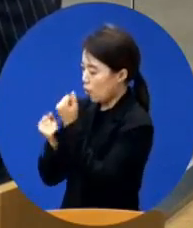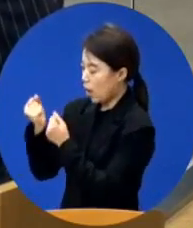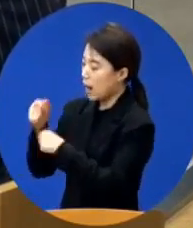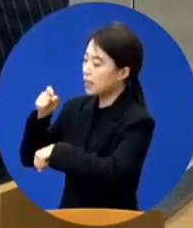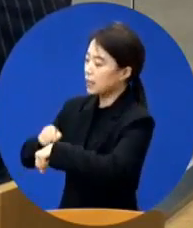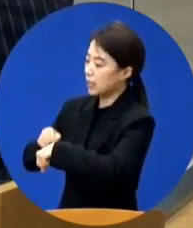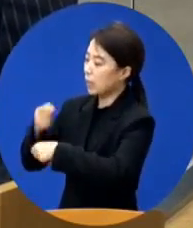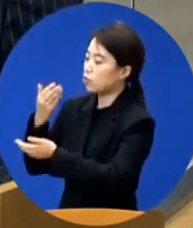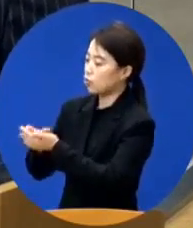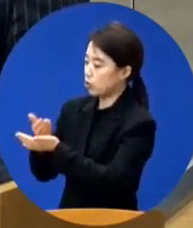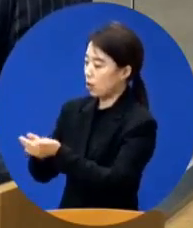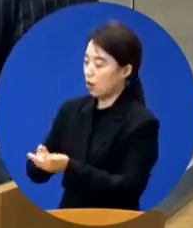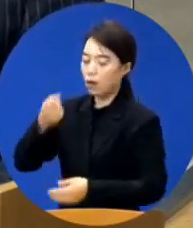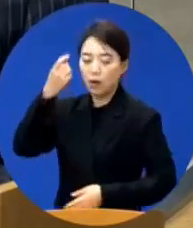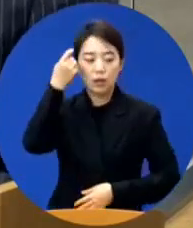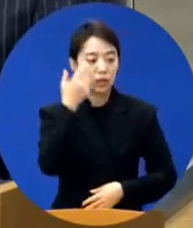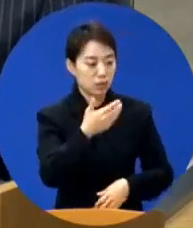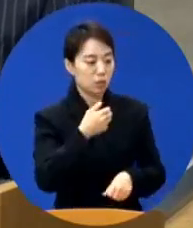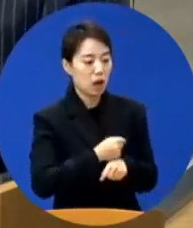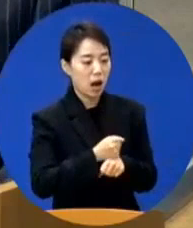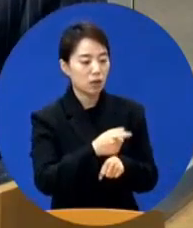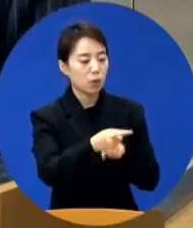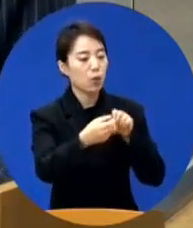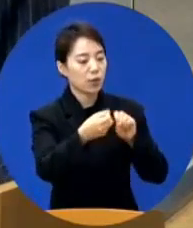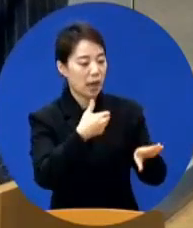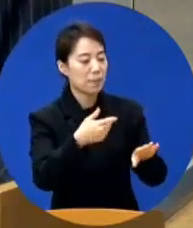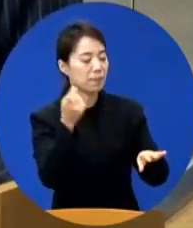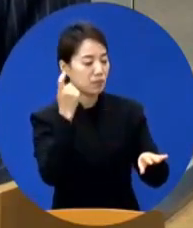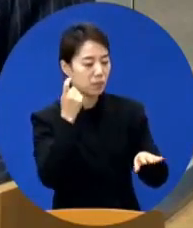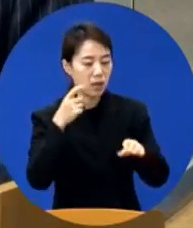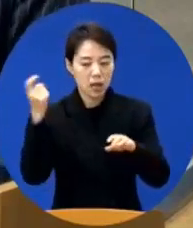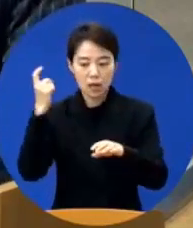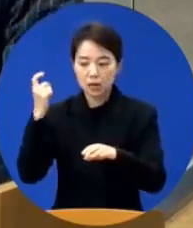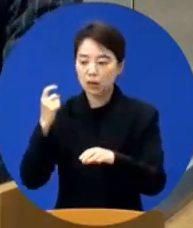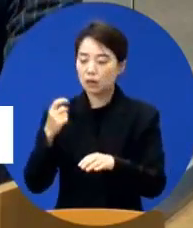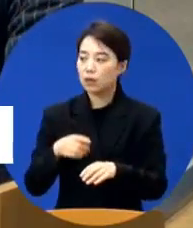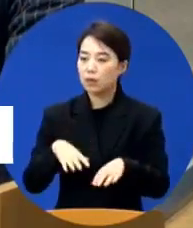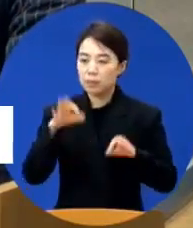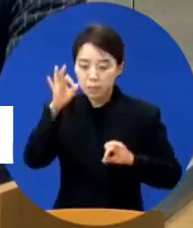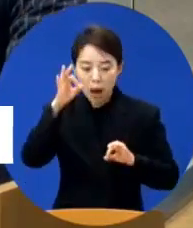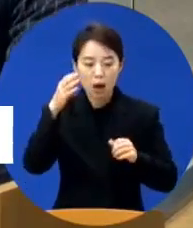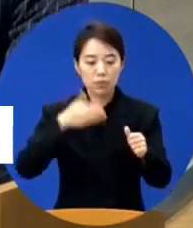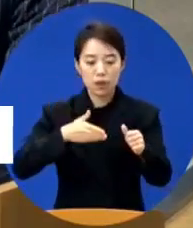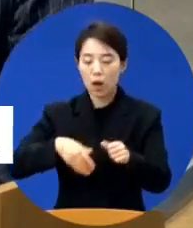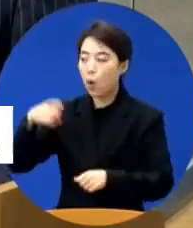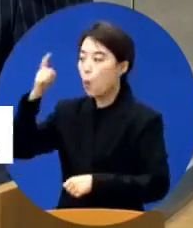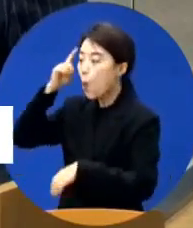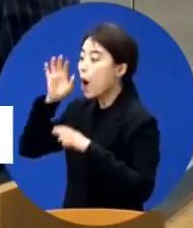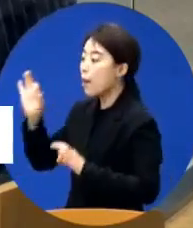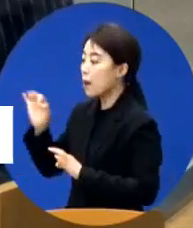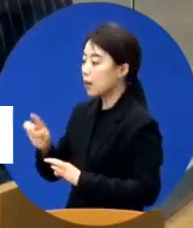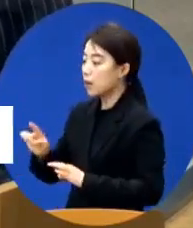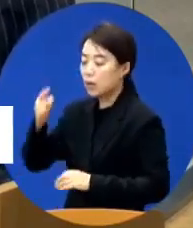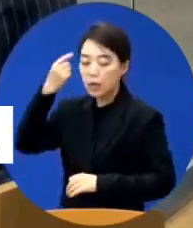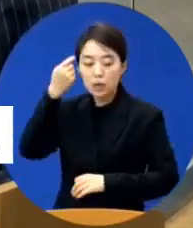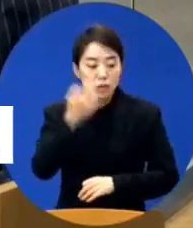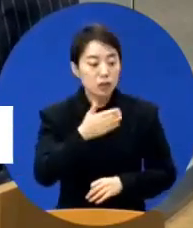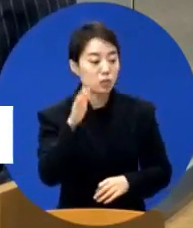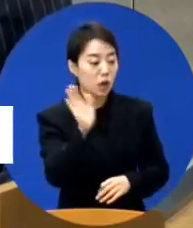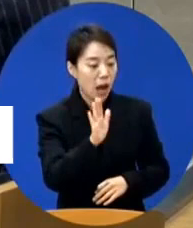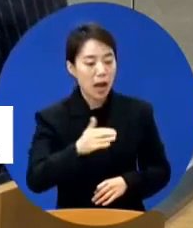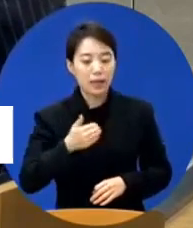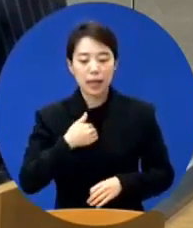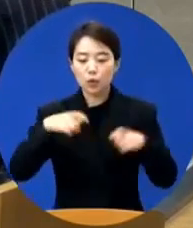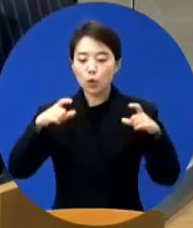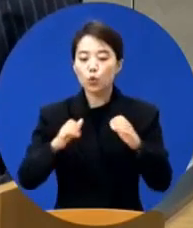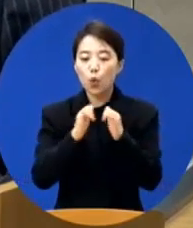못 하잖아요. 하세요. 아주 강하게. 그리고 답을 들어주세요. 아, 좀 가만히 좀 계속 보세요. 왜 가만히 있습니까? 아니, 질문을 안 했는데. 나도 도민을